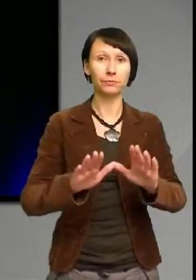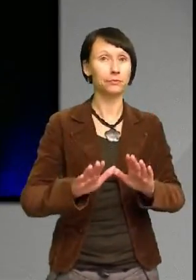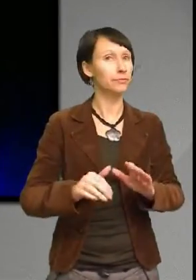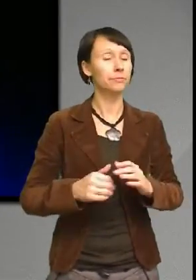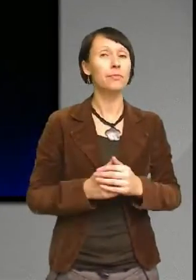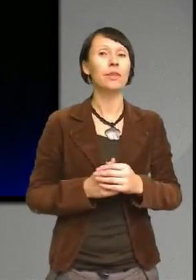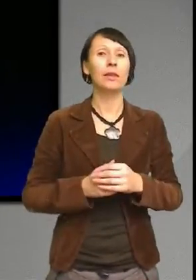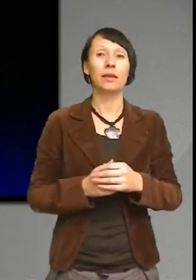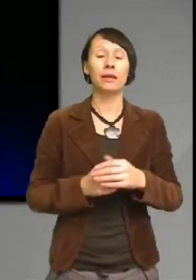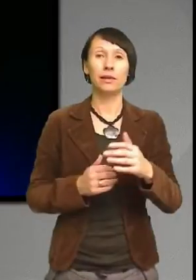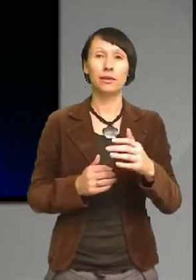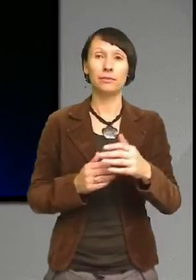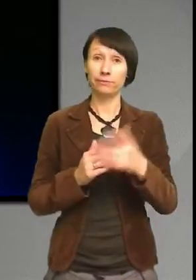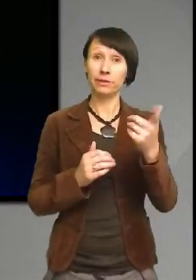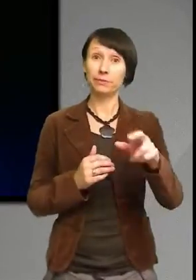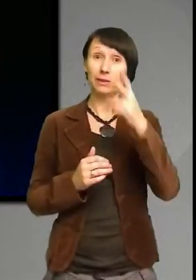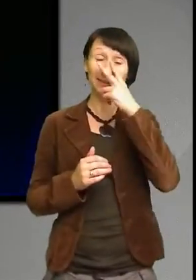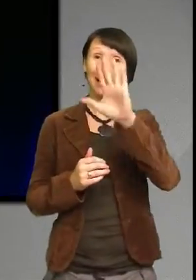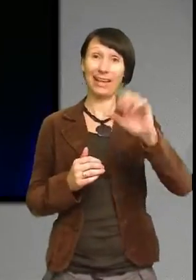Till exempel, titta på era skor.